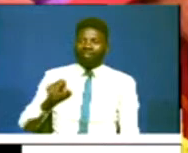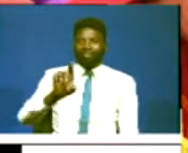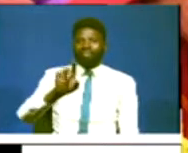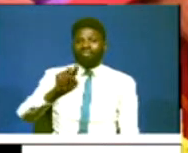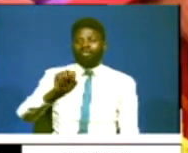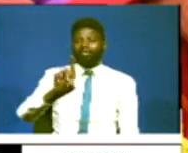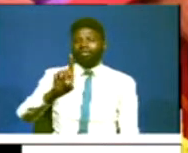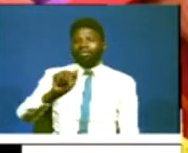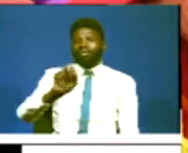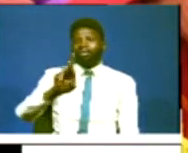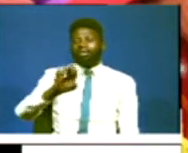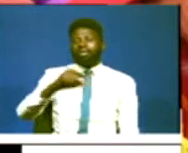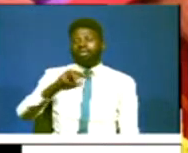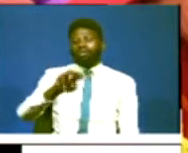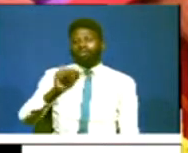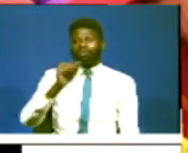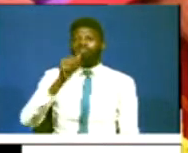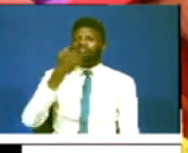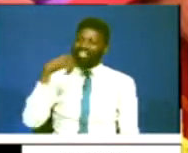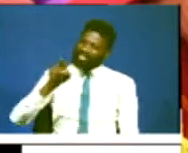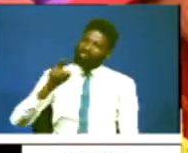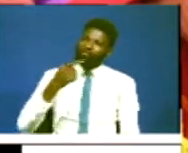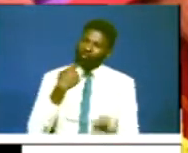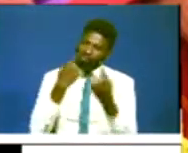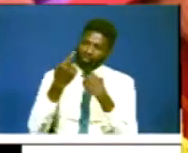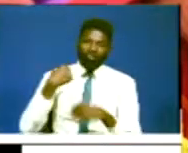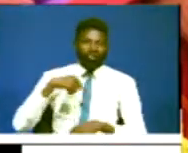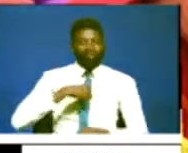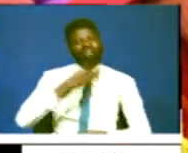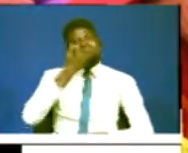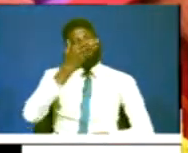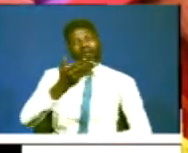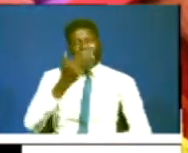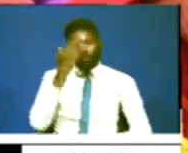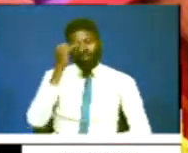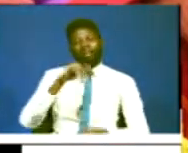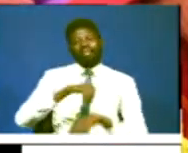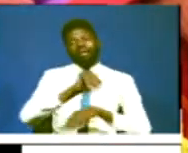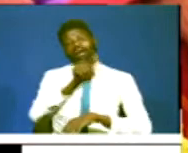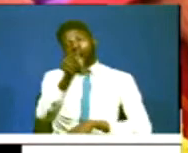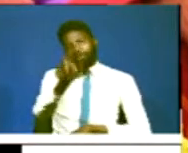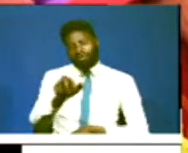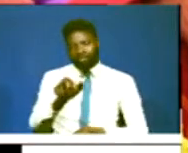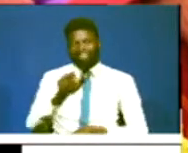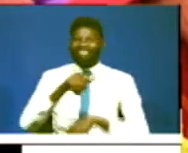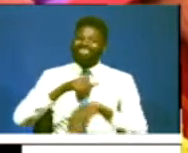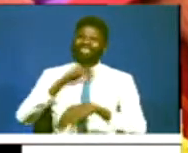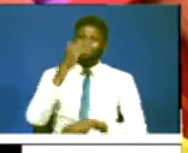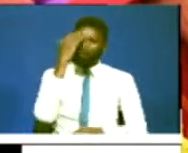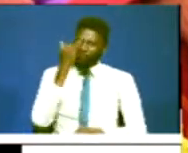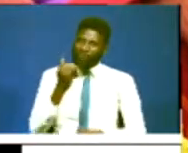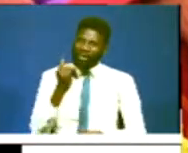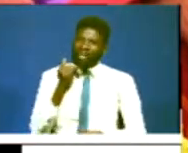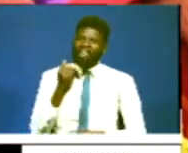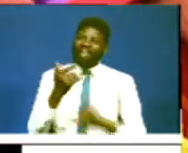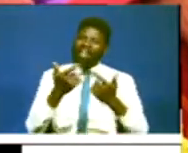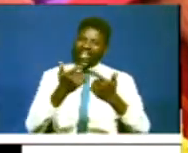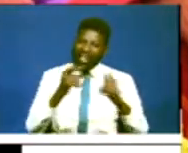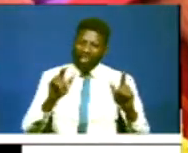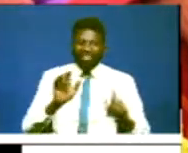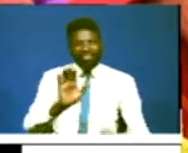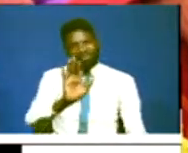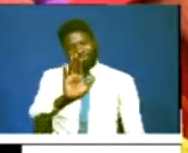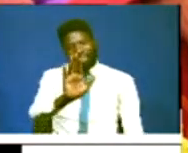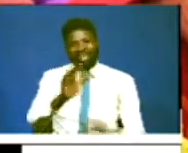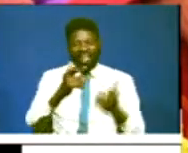tukujibu. Mbona unatuma huyu mtu? Si uongee. Unamtuma ya nini na hiyo lugha ni yako? Hiyo lugha